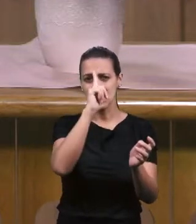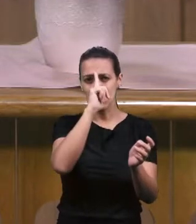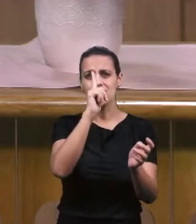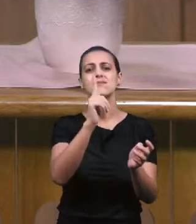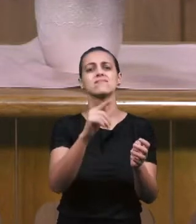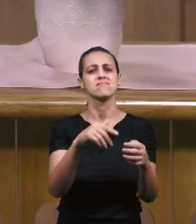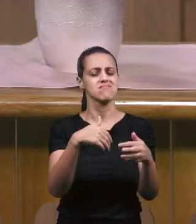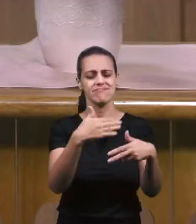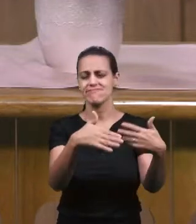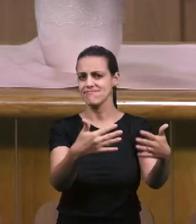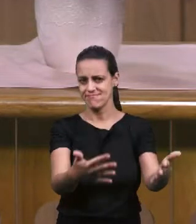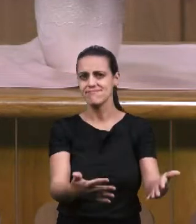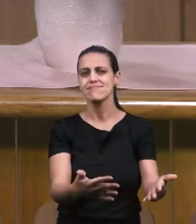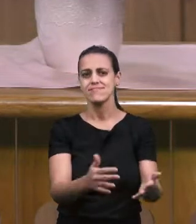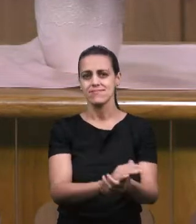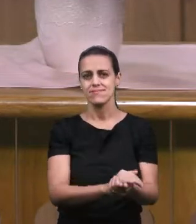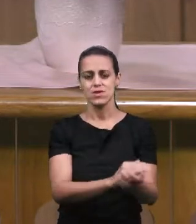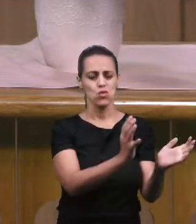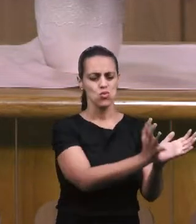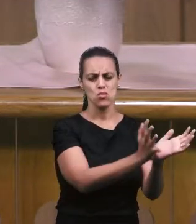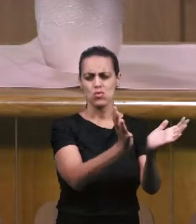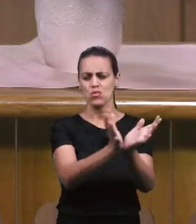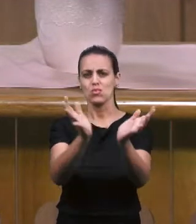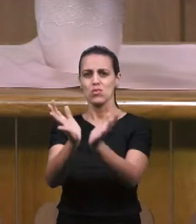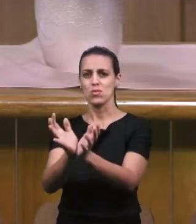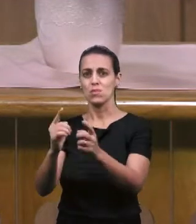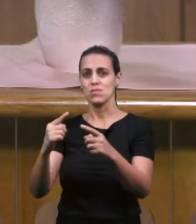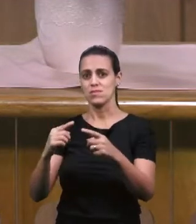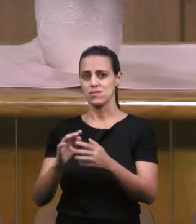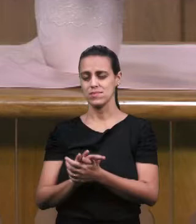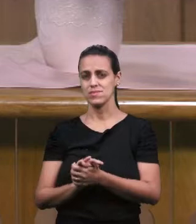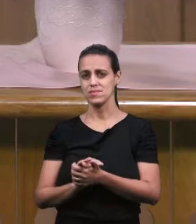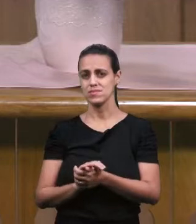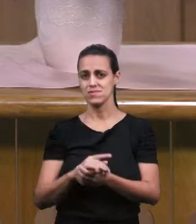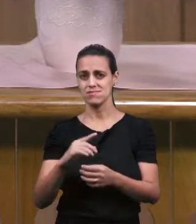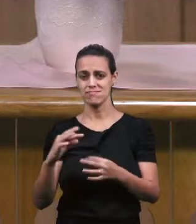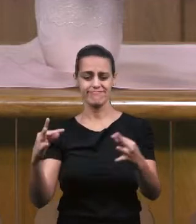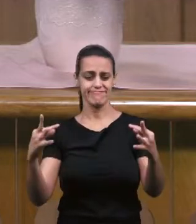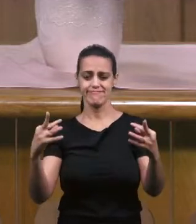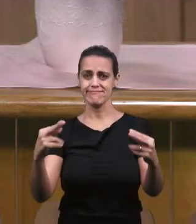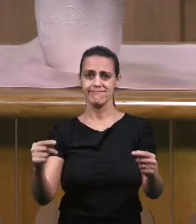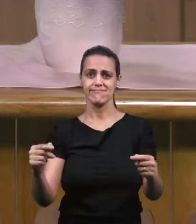les Romains, qui avaient aussi ces privilèges, ces désirs.